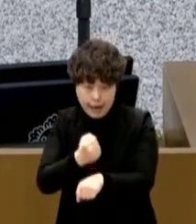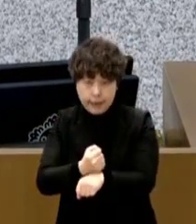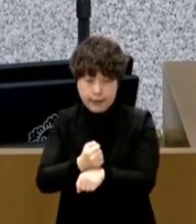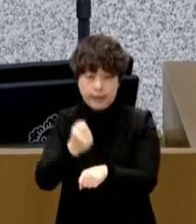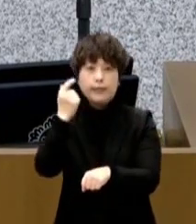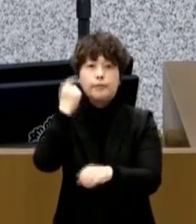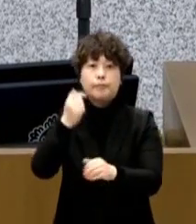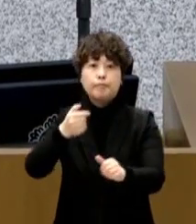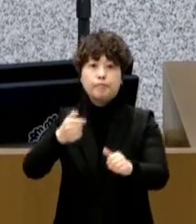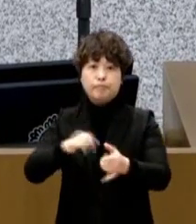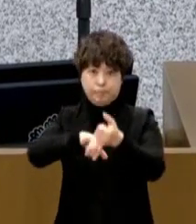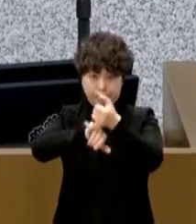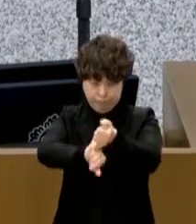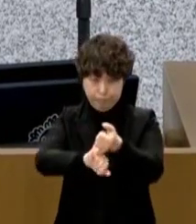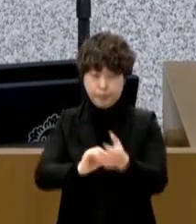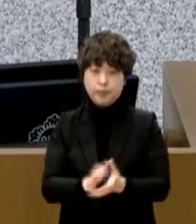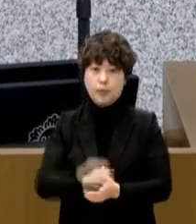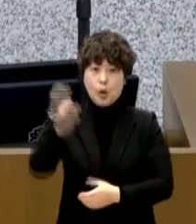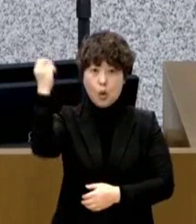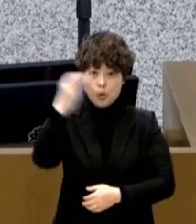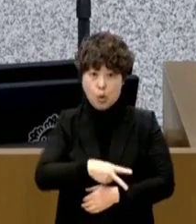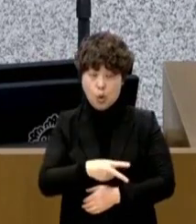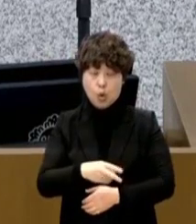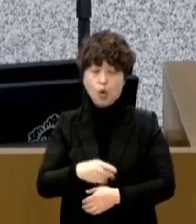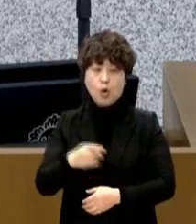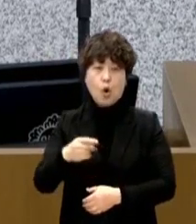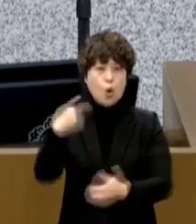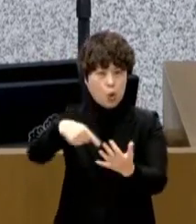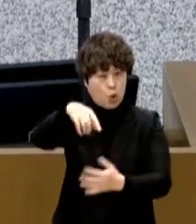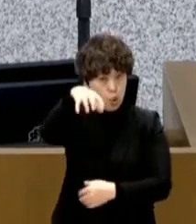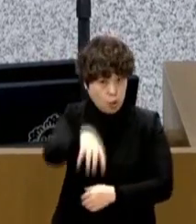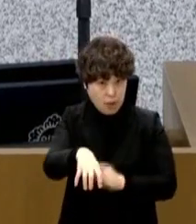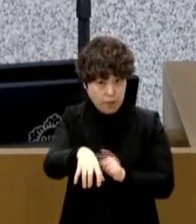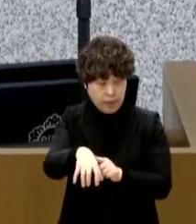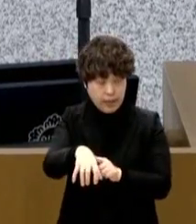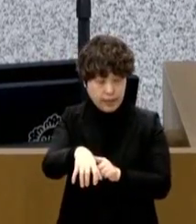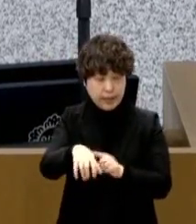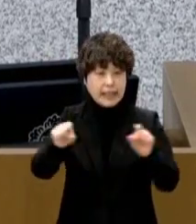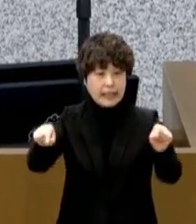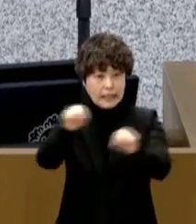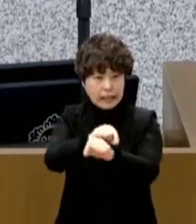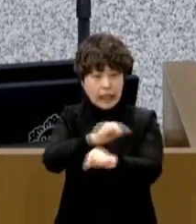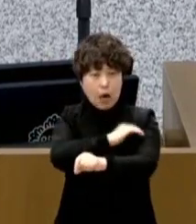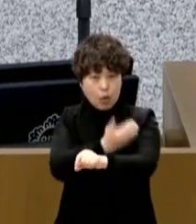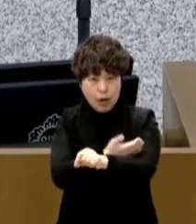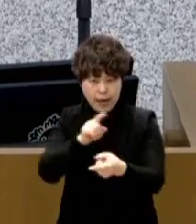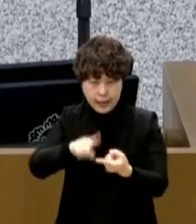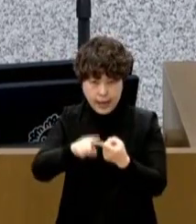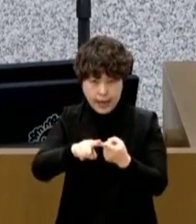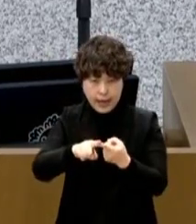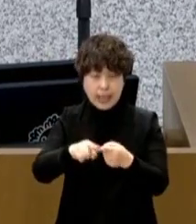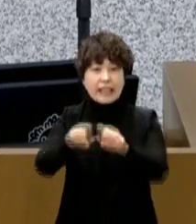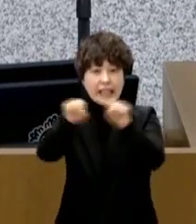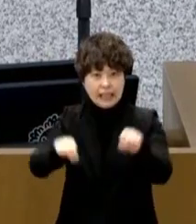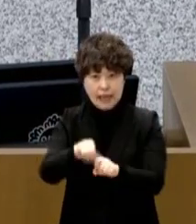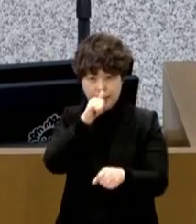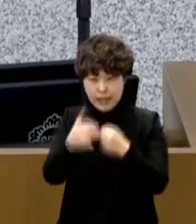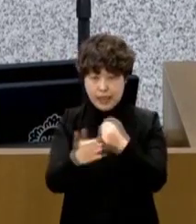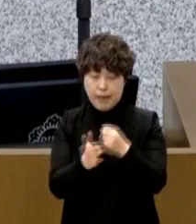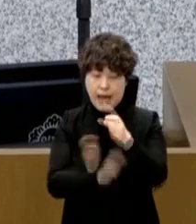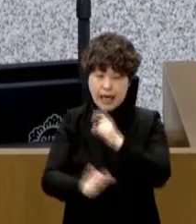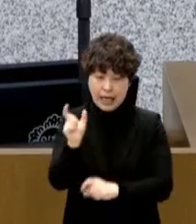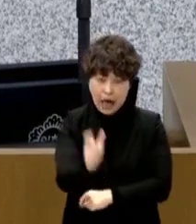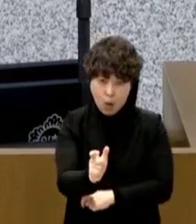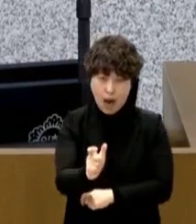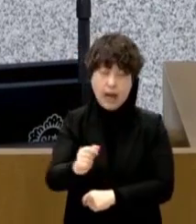만들겠습니다. 아울러 의정연구교육원은 의회 인사권 독립의 가치를 높일 장치로서 강화된 책임과